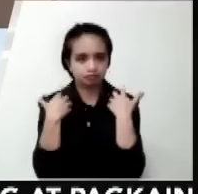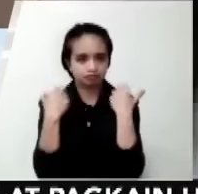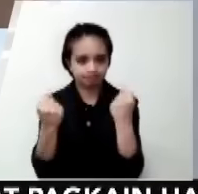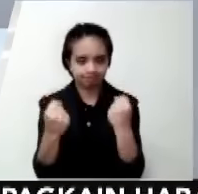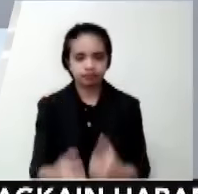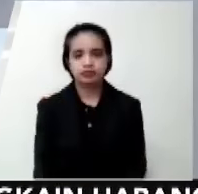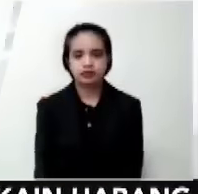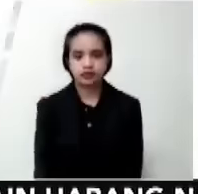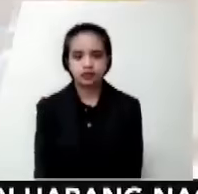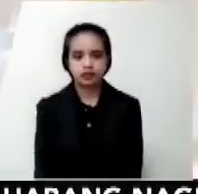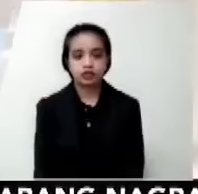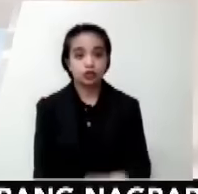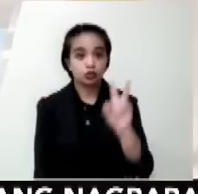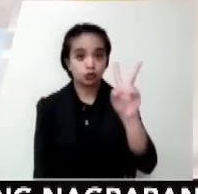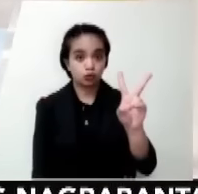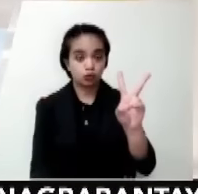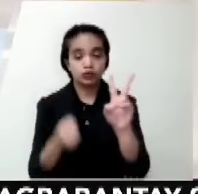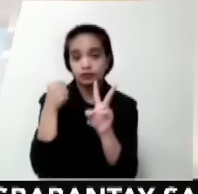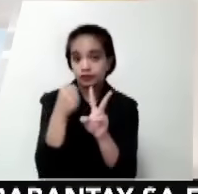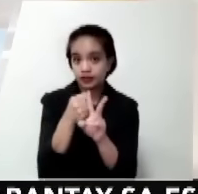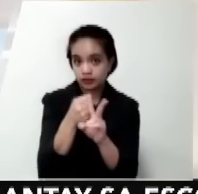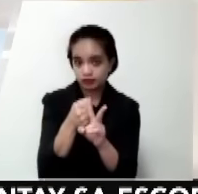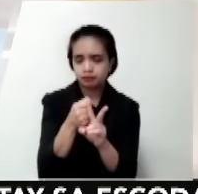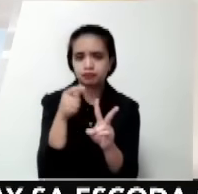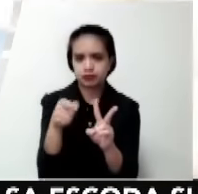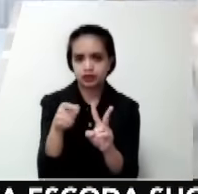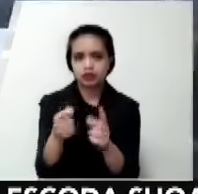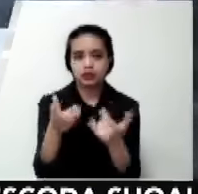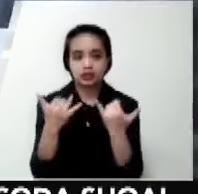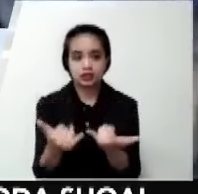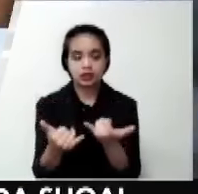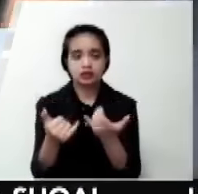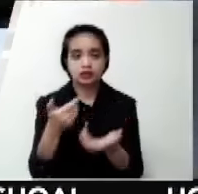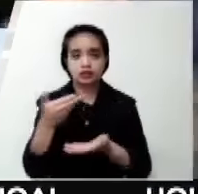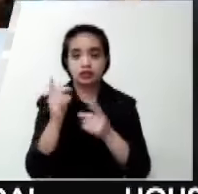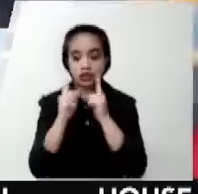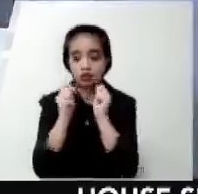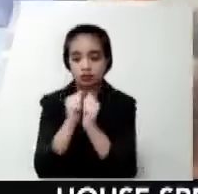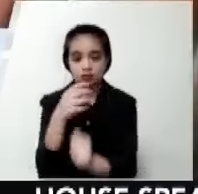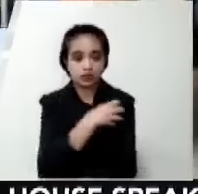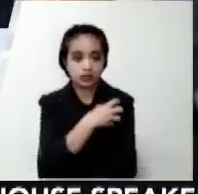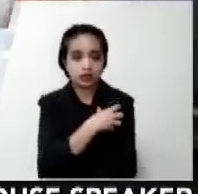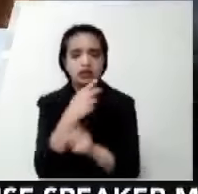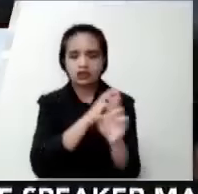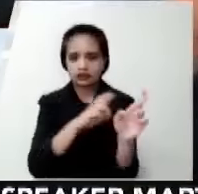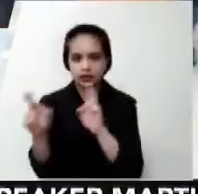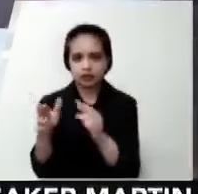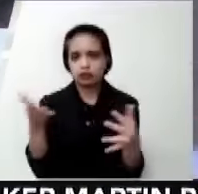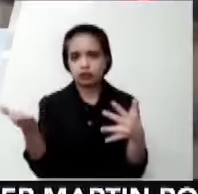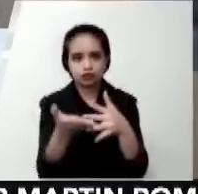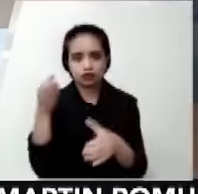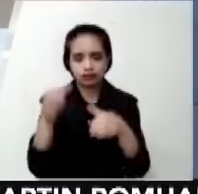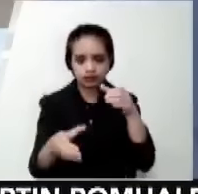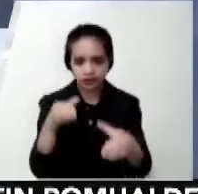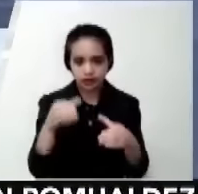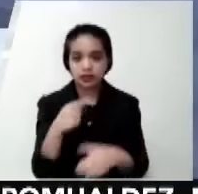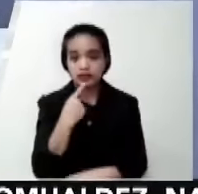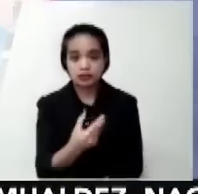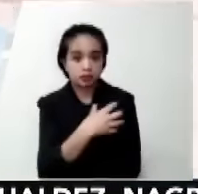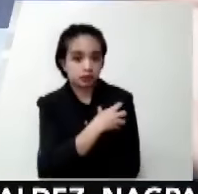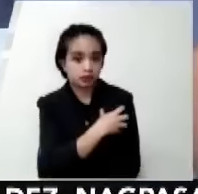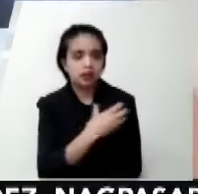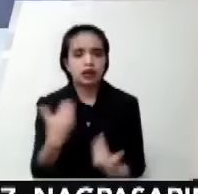2 naman sa 5 biktima umuno ni Pastor Quibuloy na kinakausap ng Davao Police ang handa na magsampa ng reklamo. Ayon sa PNP, may pattern of